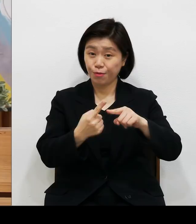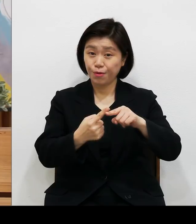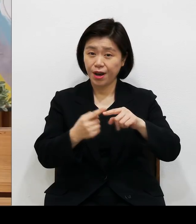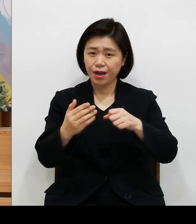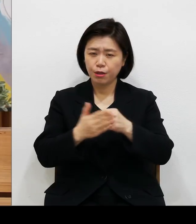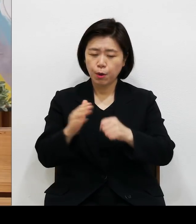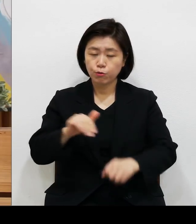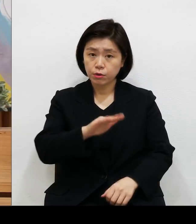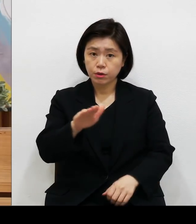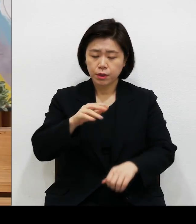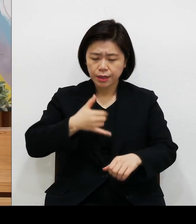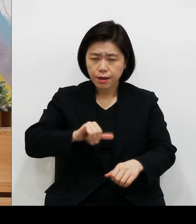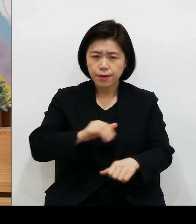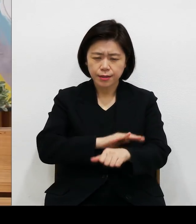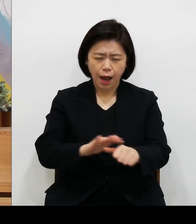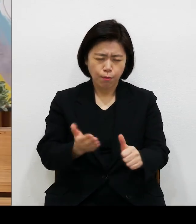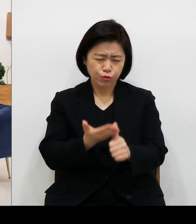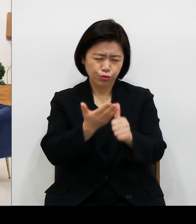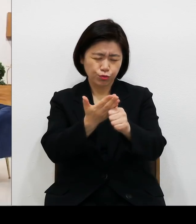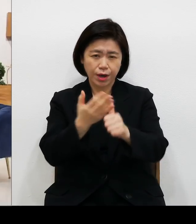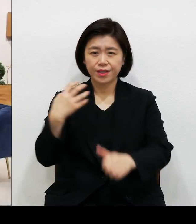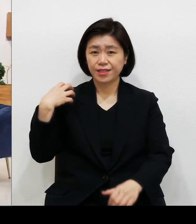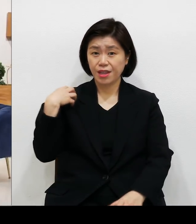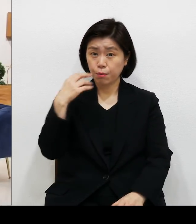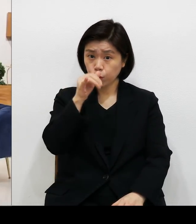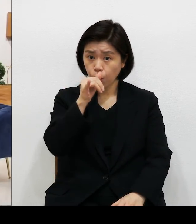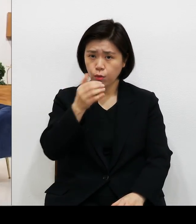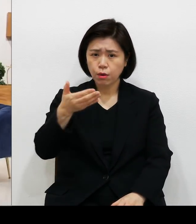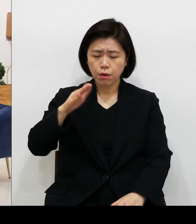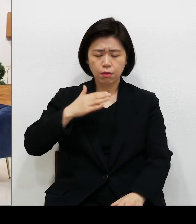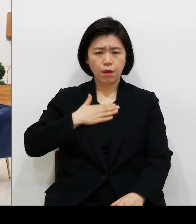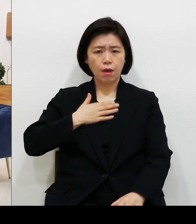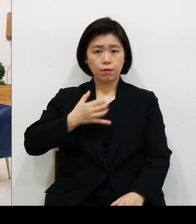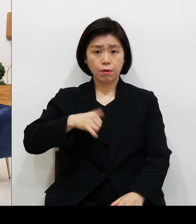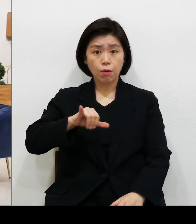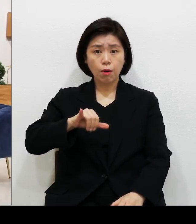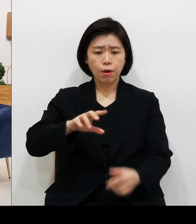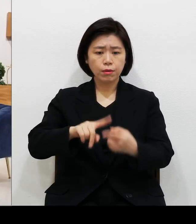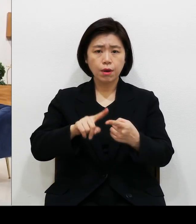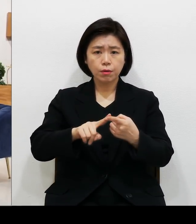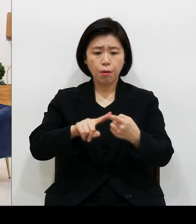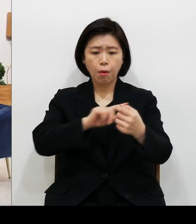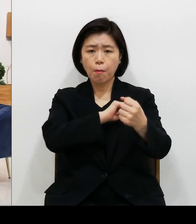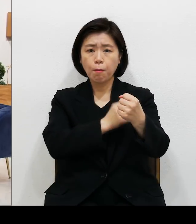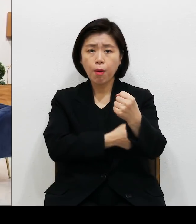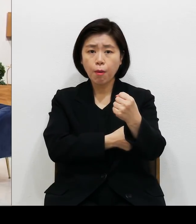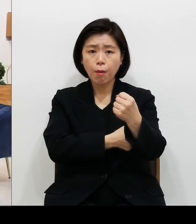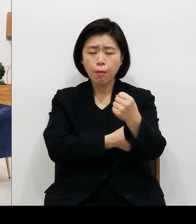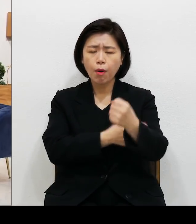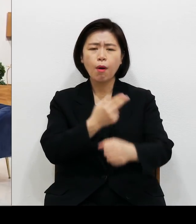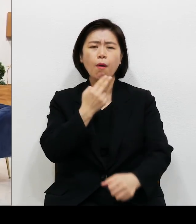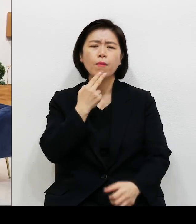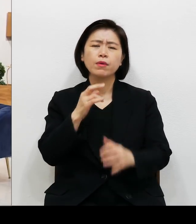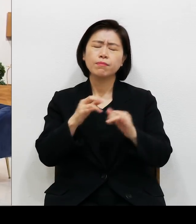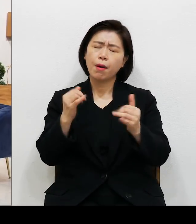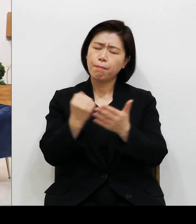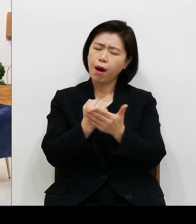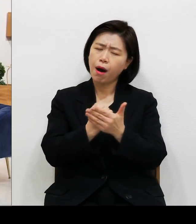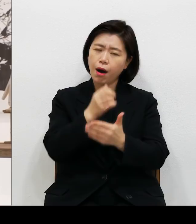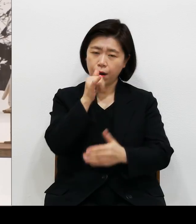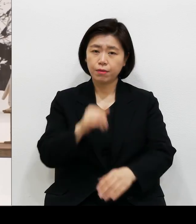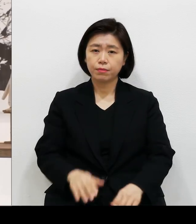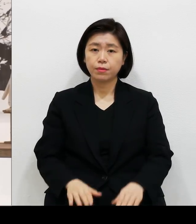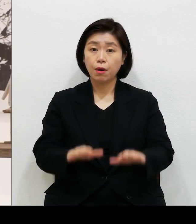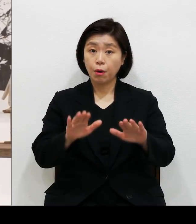때문에 청지기의 자세로 잘 돌봐야 하는데 자신의 자녀를, 내 자녀라고 출생신고하지 못하는 안타까운 일들도 있다고 합니다. 네,